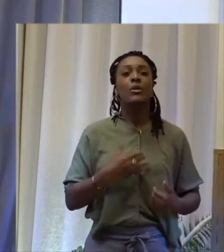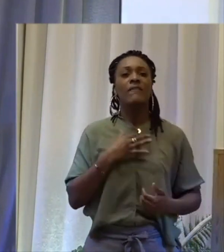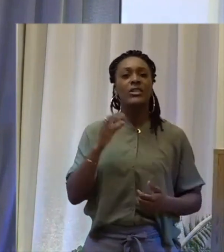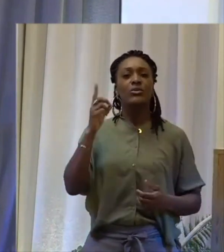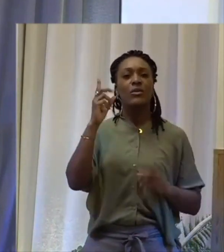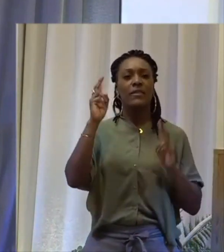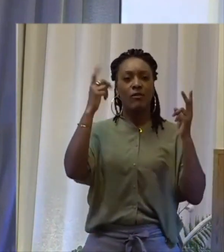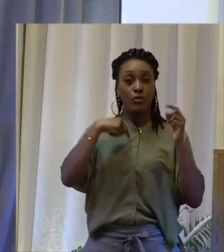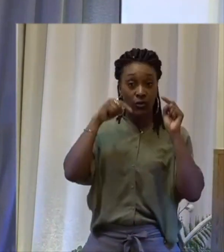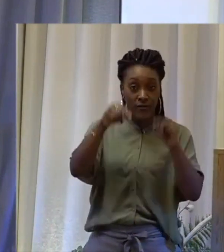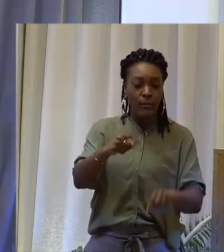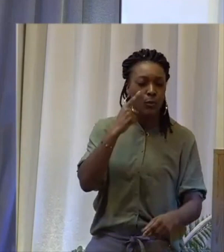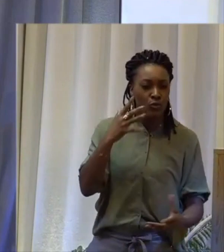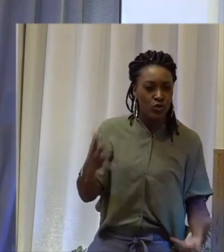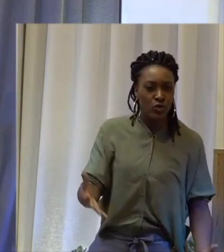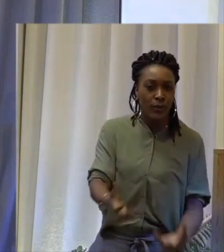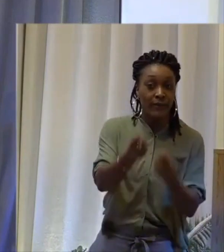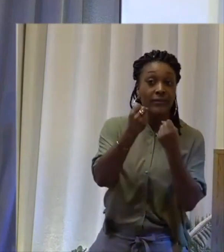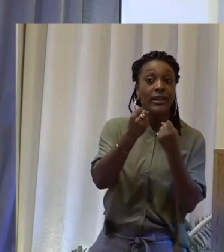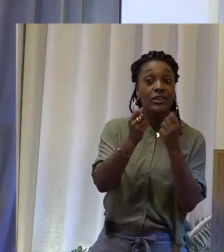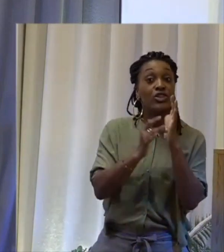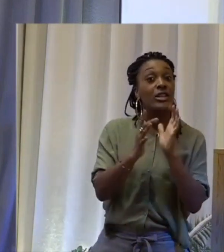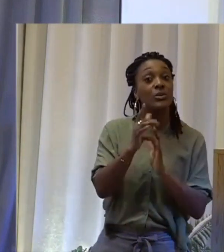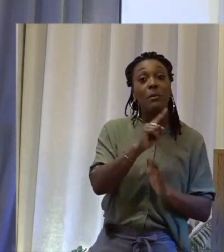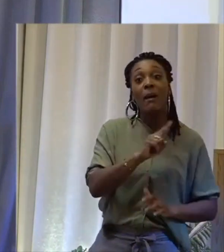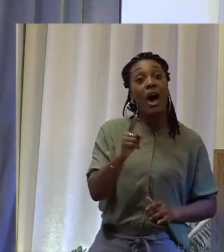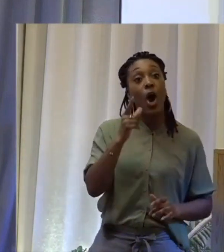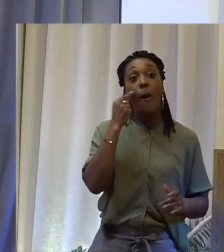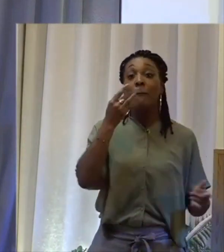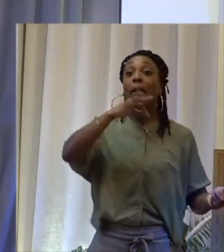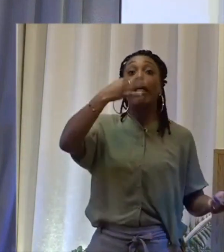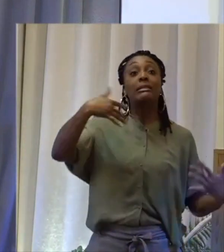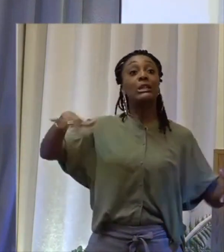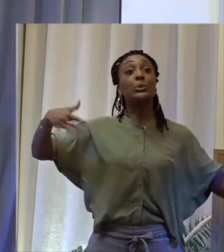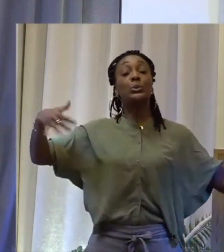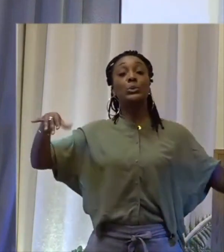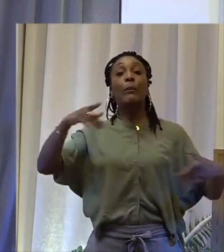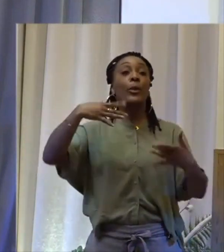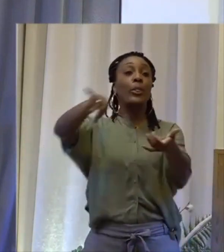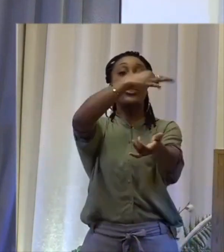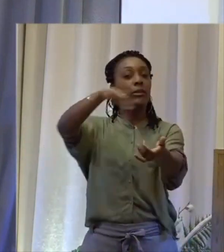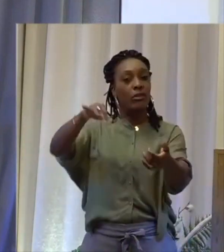vivant et je viens pour vous sauver. Jésus n'est pas un homme de parole, c'est un homme d'acte.